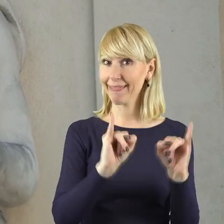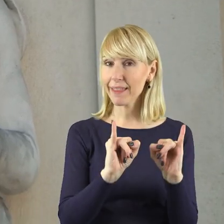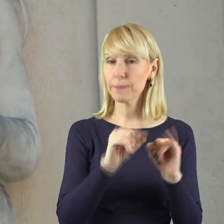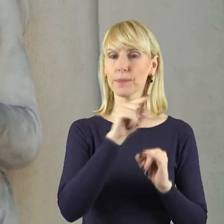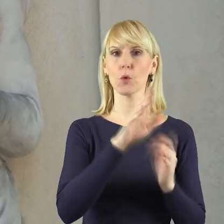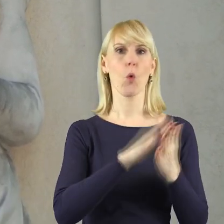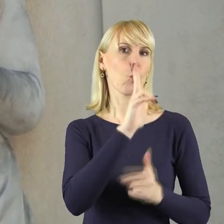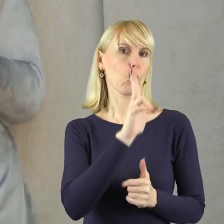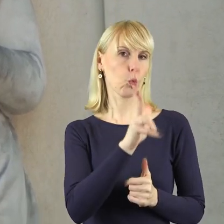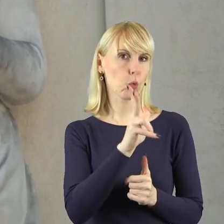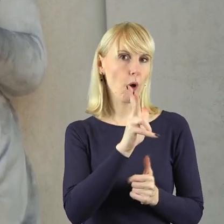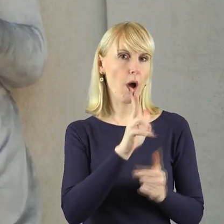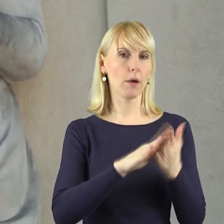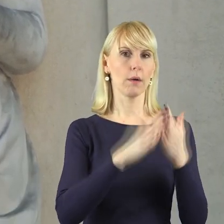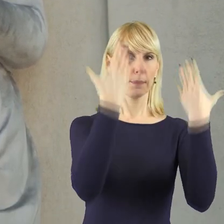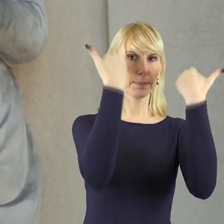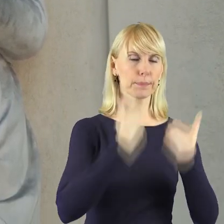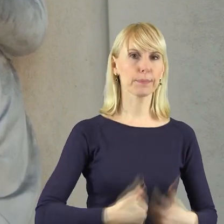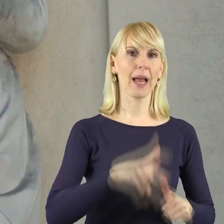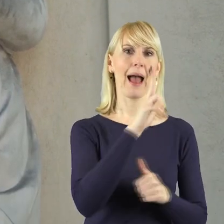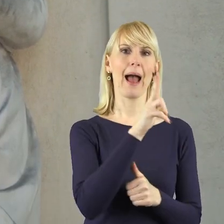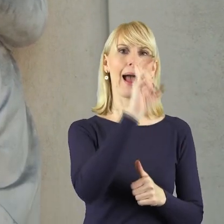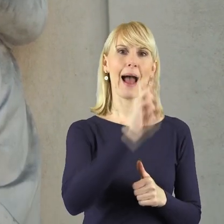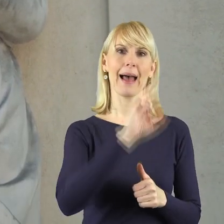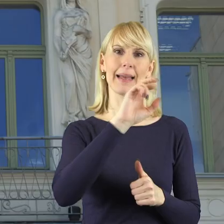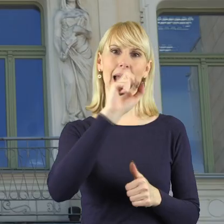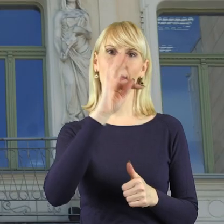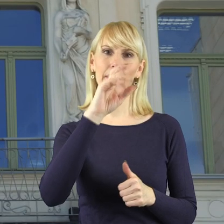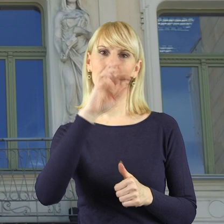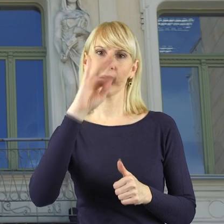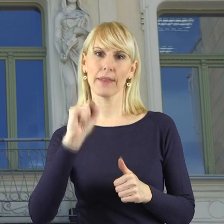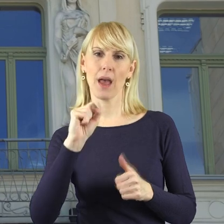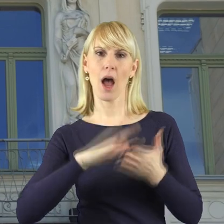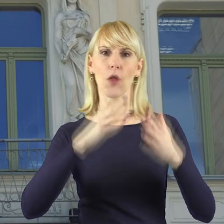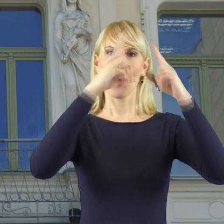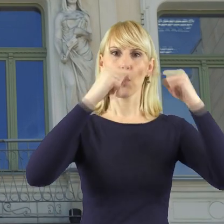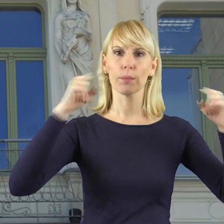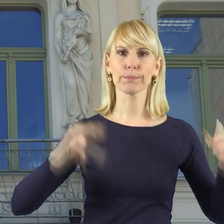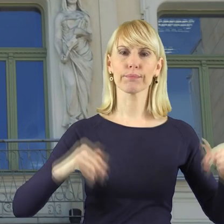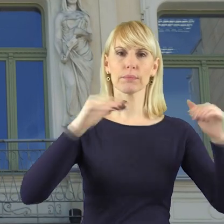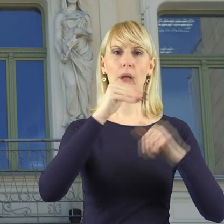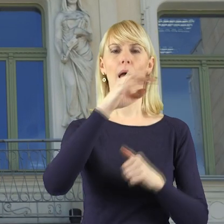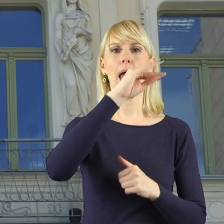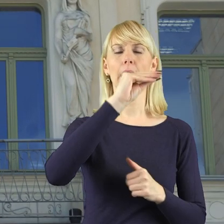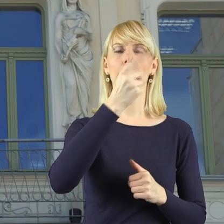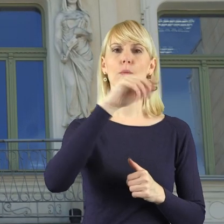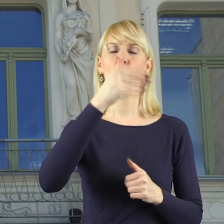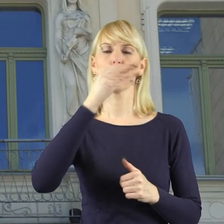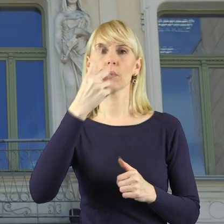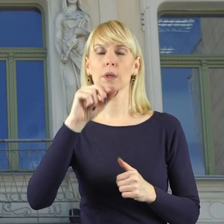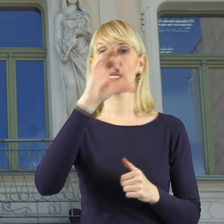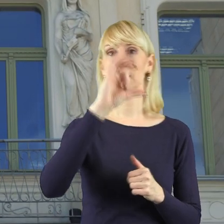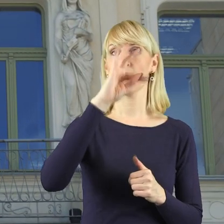do nich zaliczyć m.in. kariatydę z gwintownicą do rur, umieszczoną na froncie rezydencji należącej do Edmunda